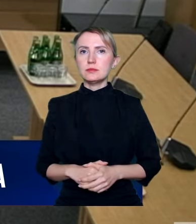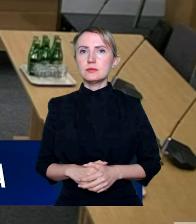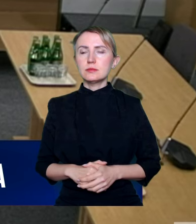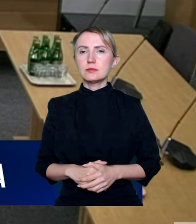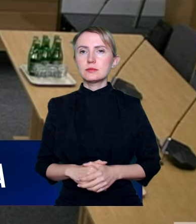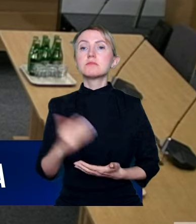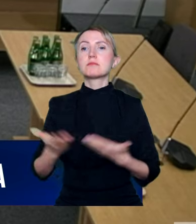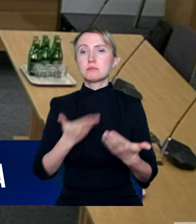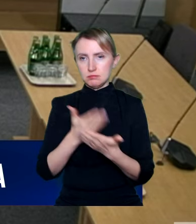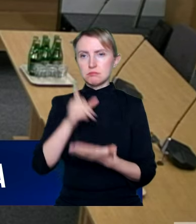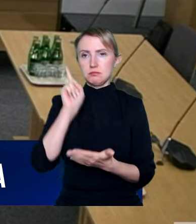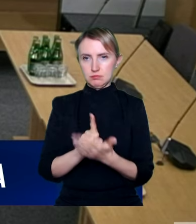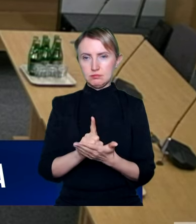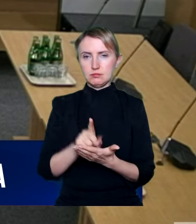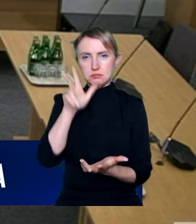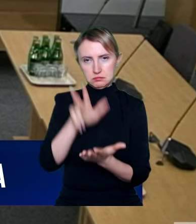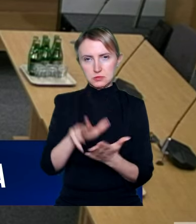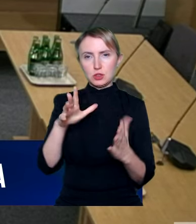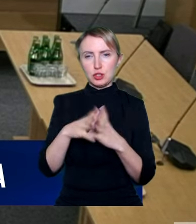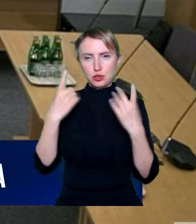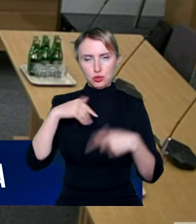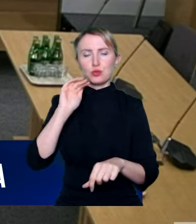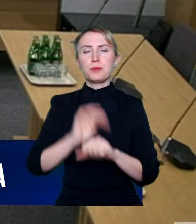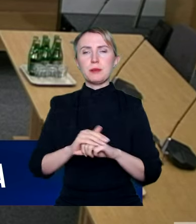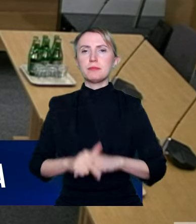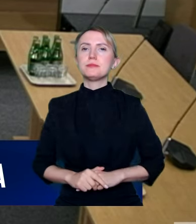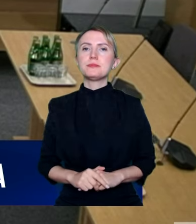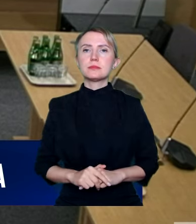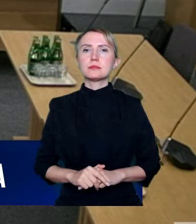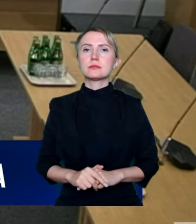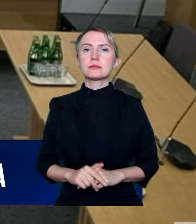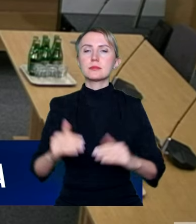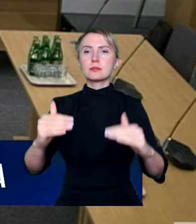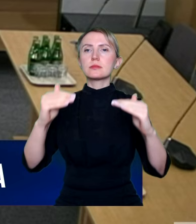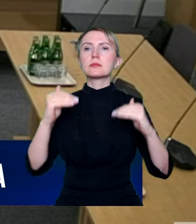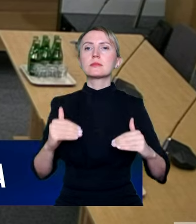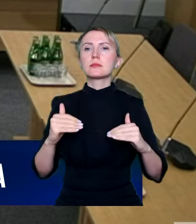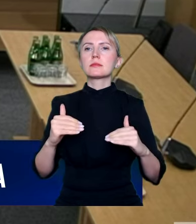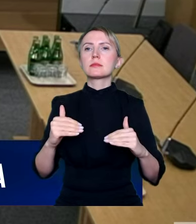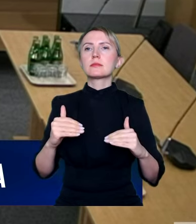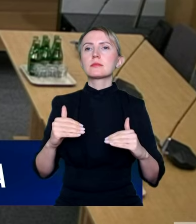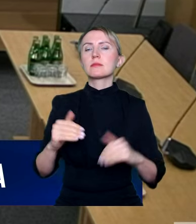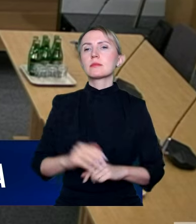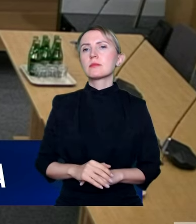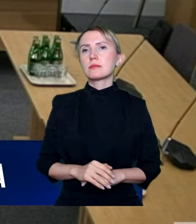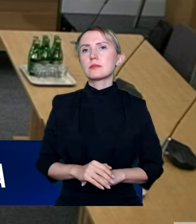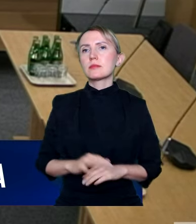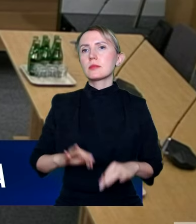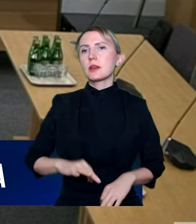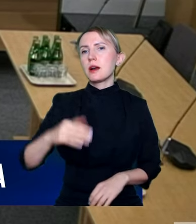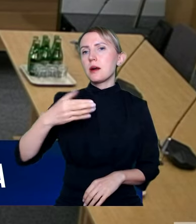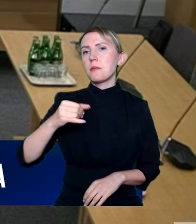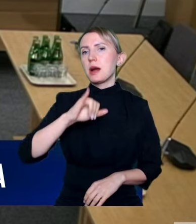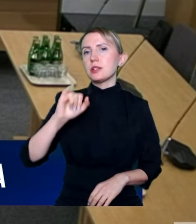Wniosek uzyskał większość. 10 głosów za. Kto jest za przyjęciem kandydatury pana Macieja